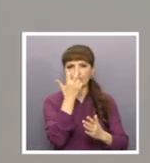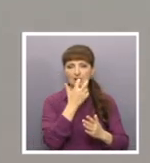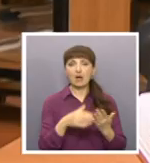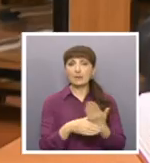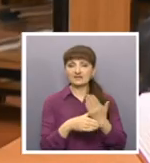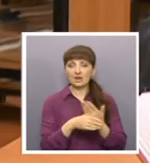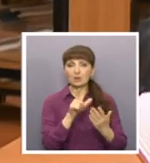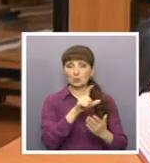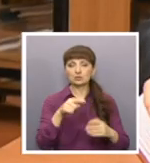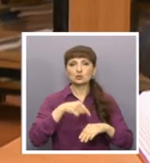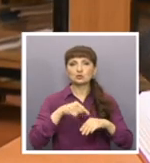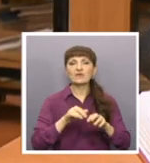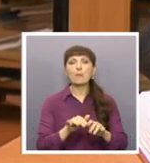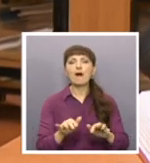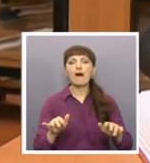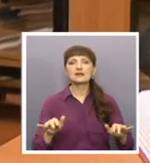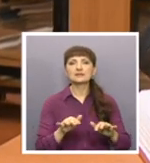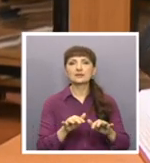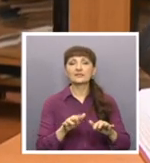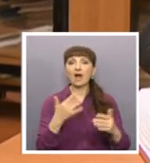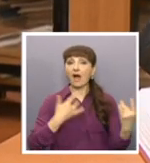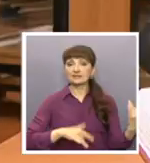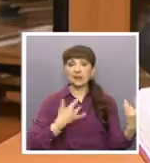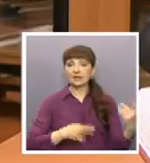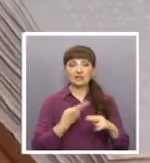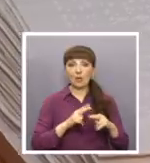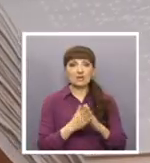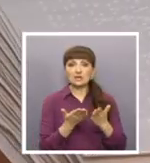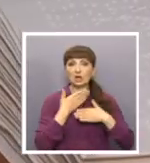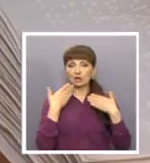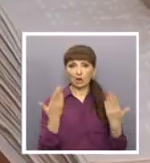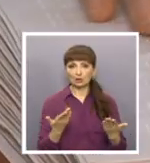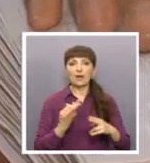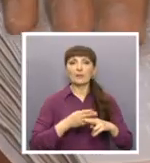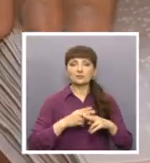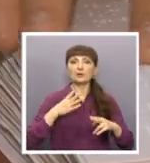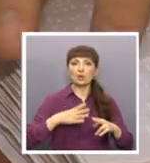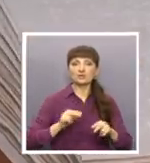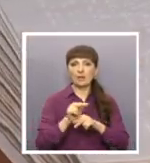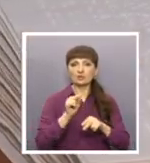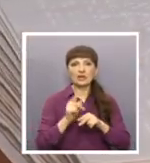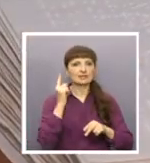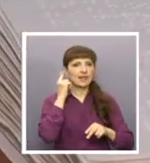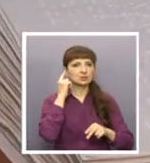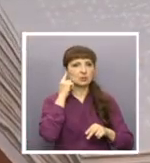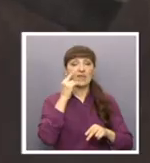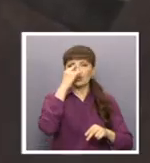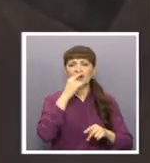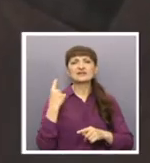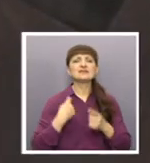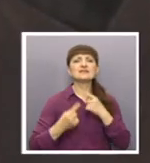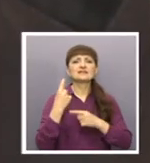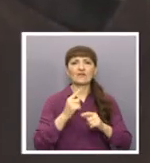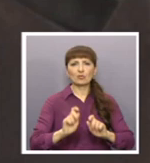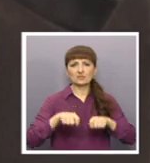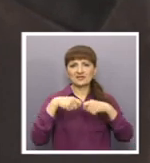позволяющие ученикам чувствовать ноты пальцами. А вот для домбристов таких пособий не издают. Поэтому приходится обучать на слух. Но казахи издревле кюи